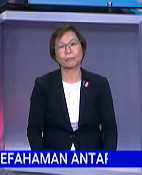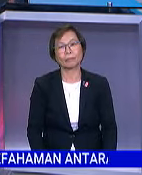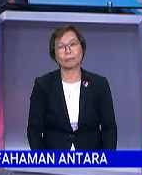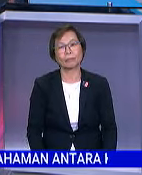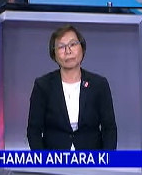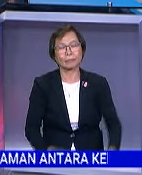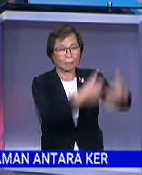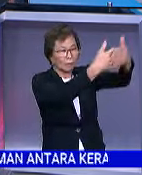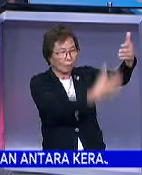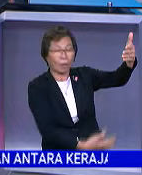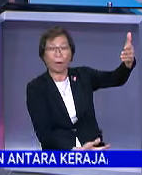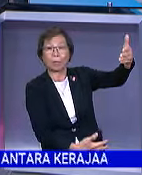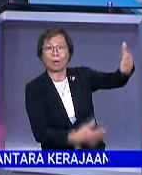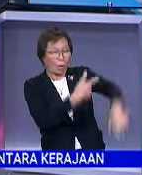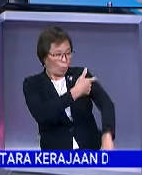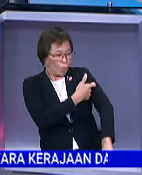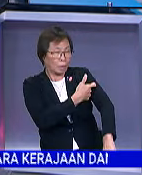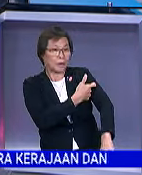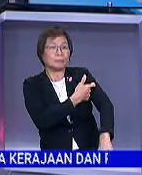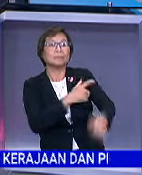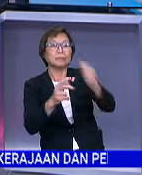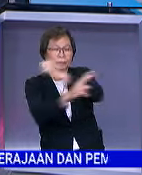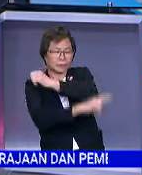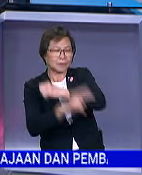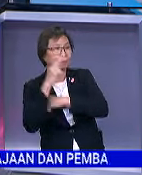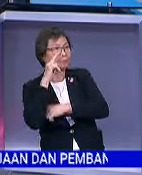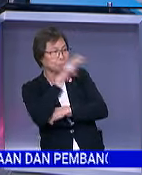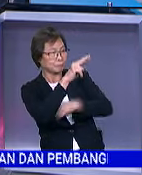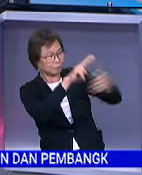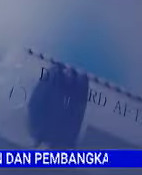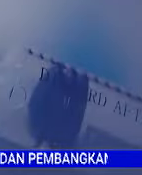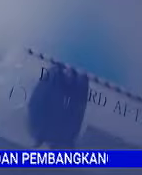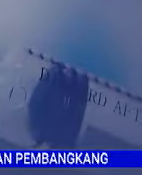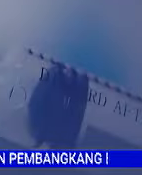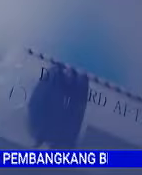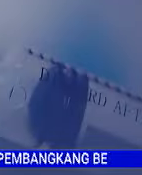dan berikut data harian vaksinasi mengikuti Negeri saksikan ya